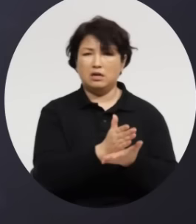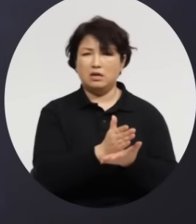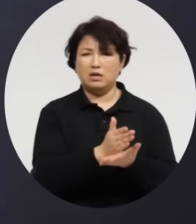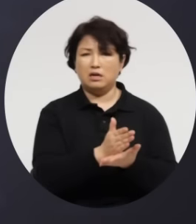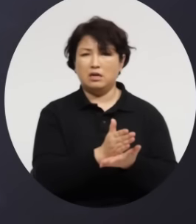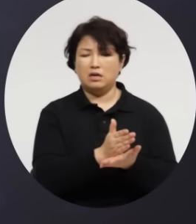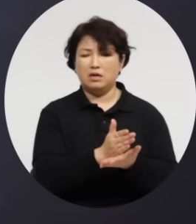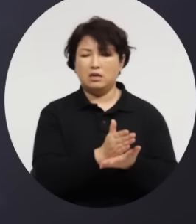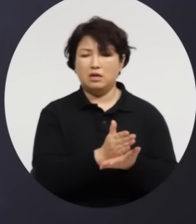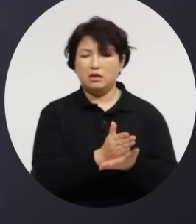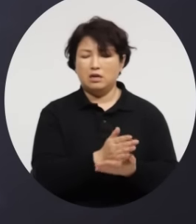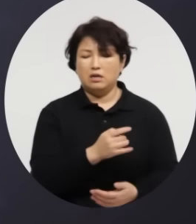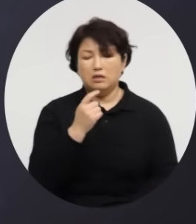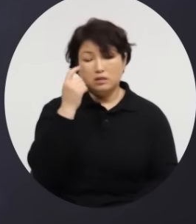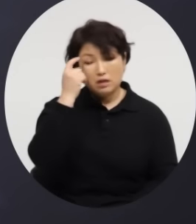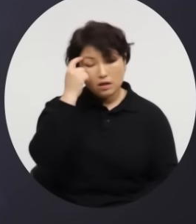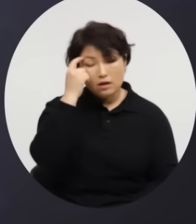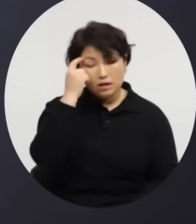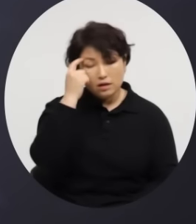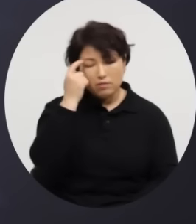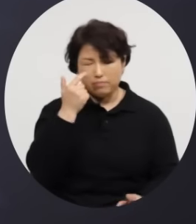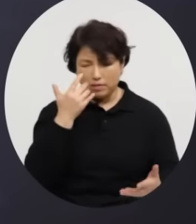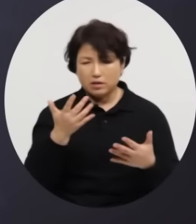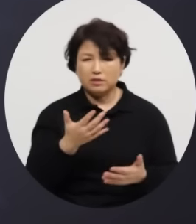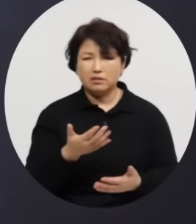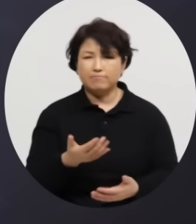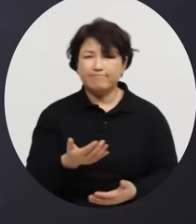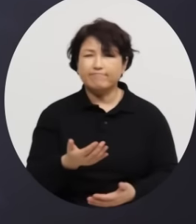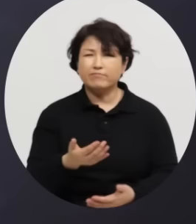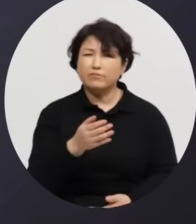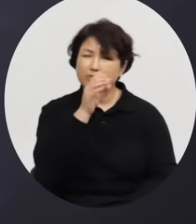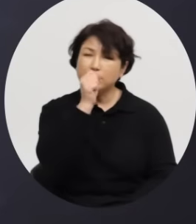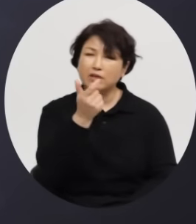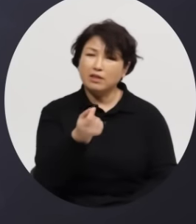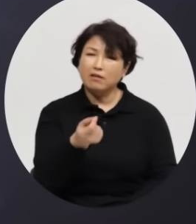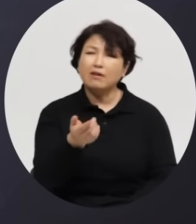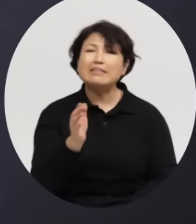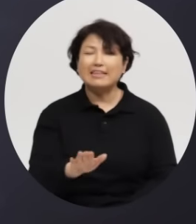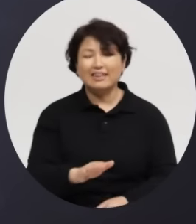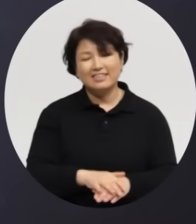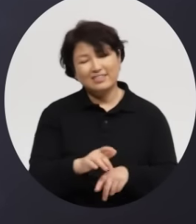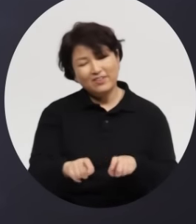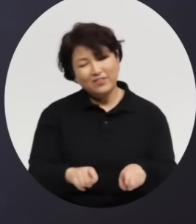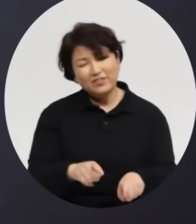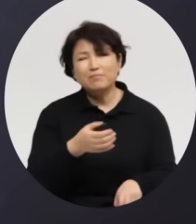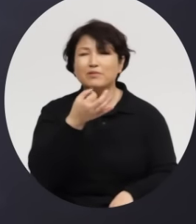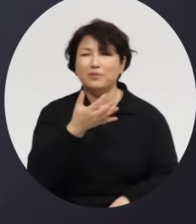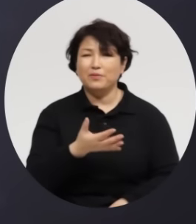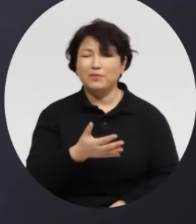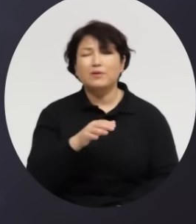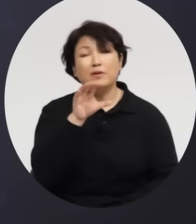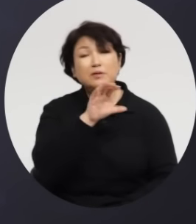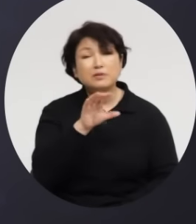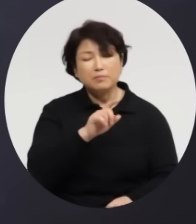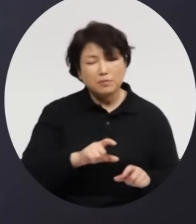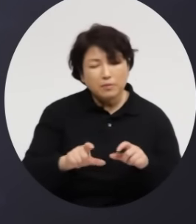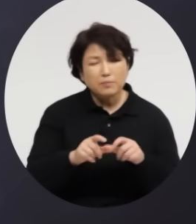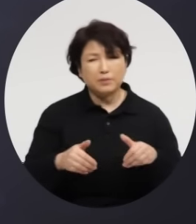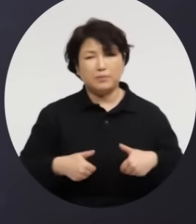이런 관점을 딱 가져보면 어떨까. 근데 그게 잘 안 된다. 그럼 연습이